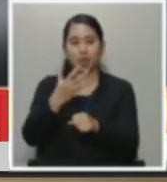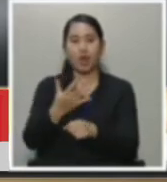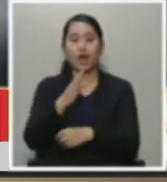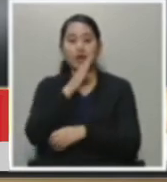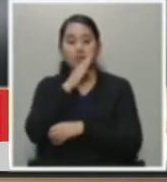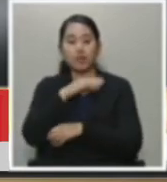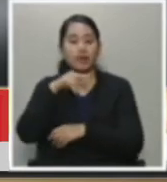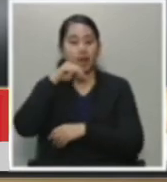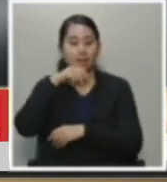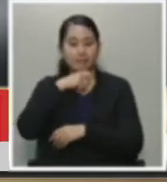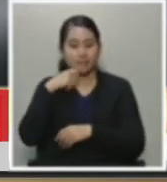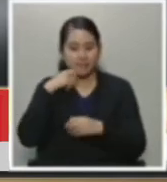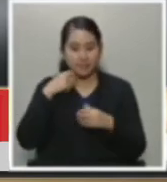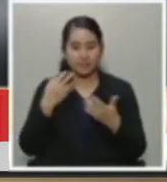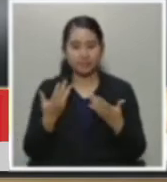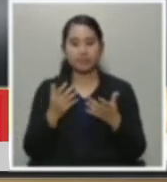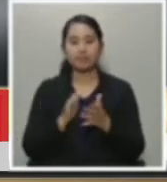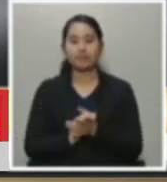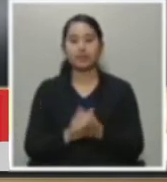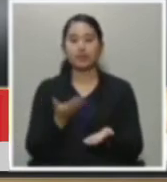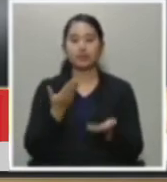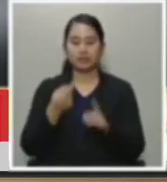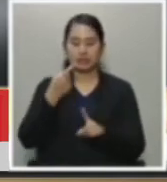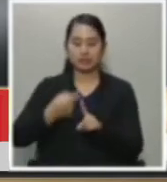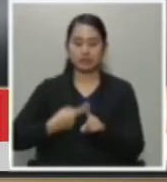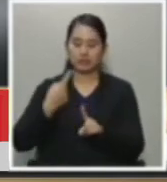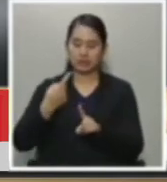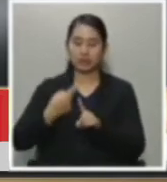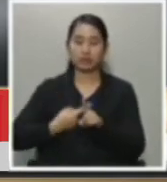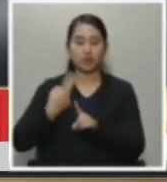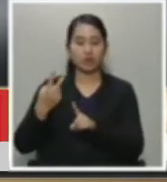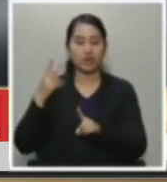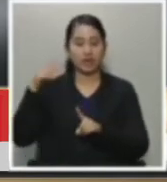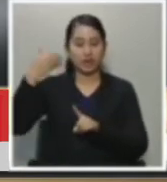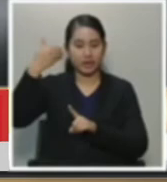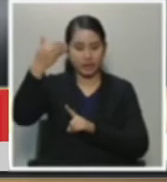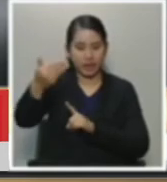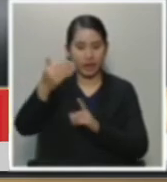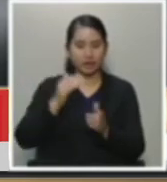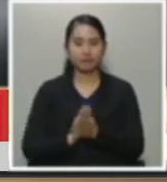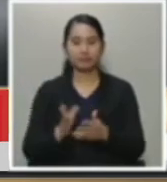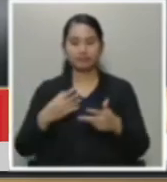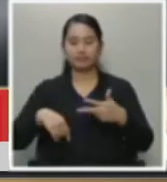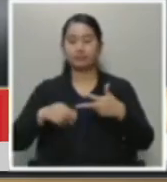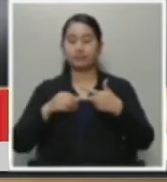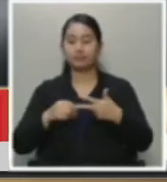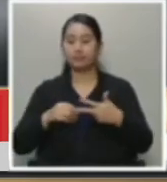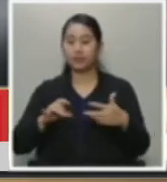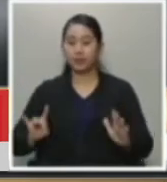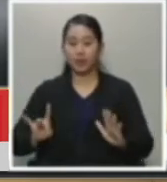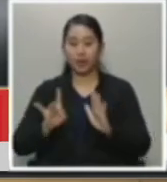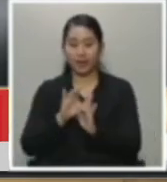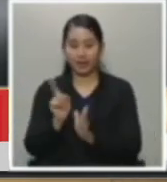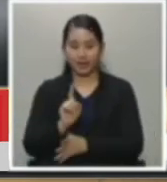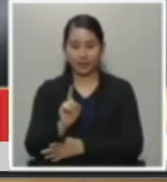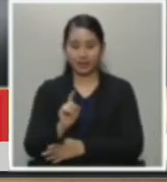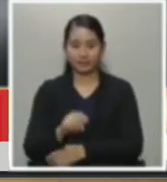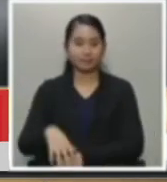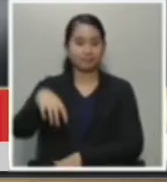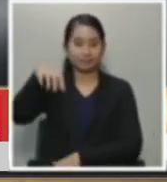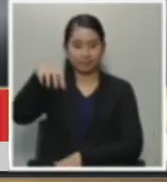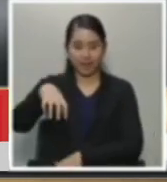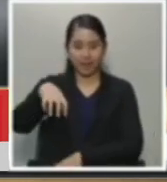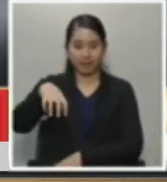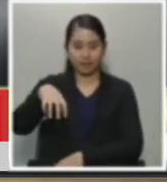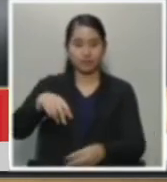แล้งหรืออีกเดือน2เดือนที่จะถึงนี้นะครับเรื่องสุดท้ายก็คือเรื่องของอาคารบังคับน้ำ